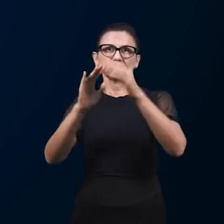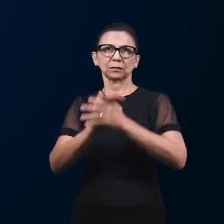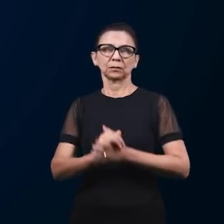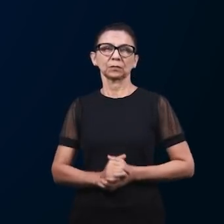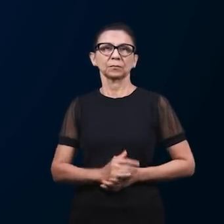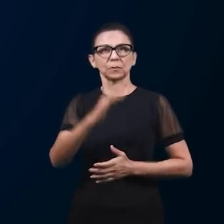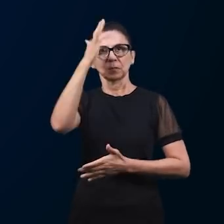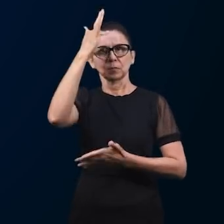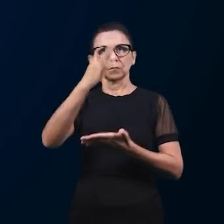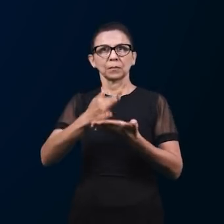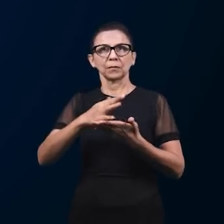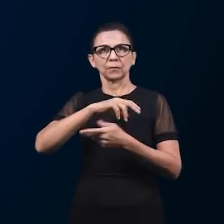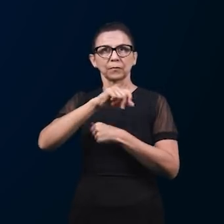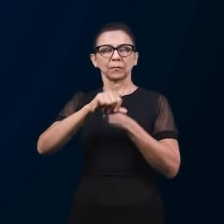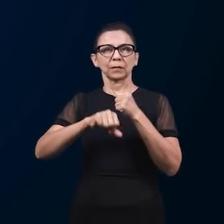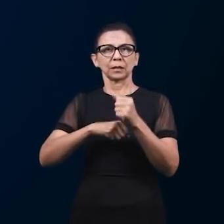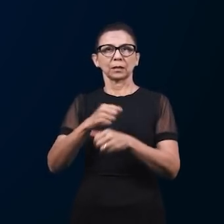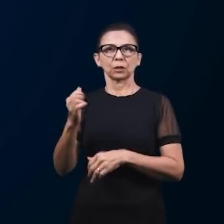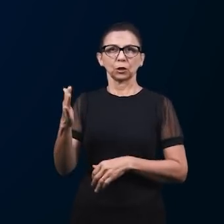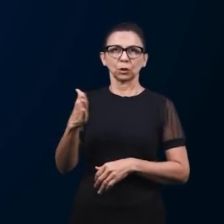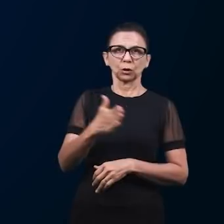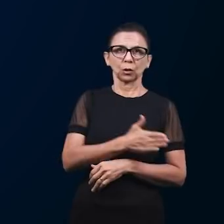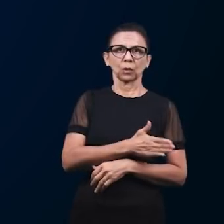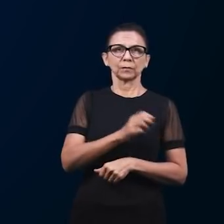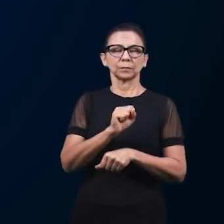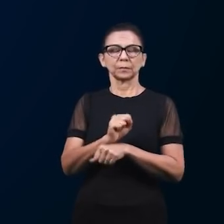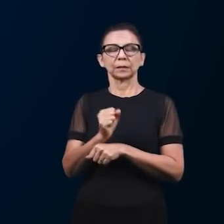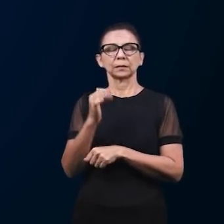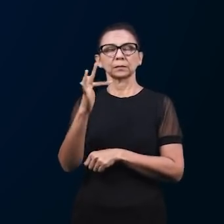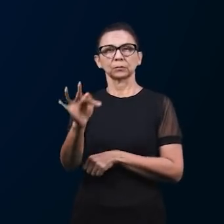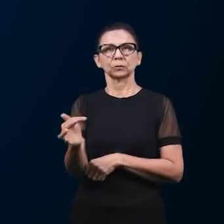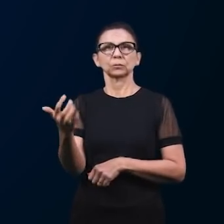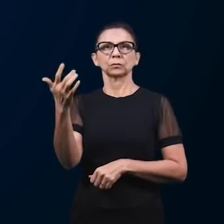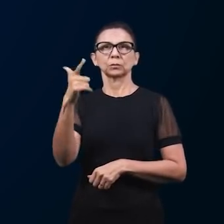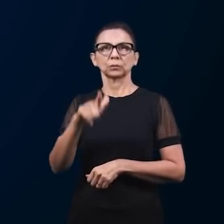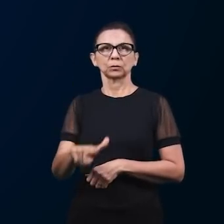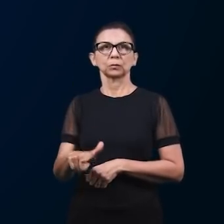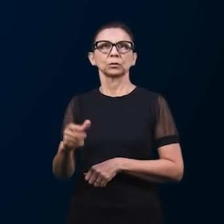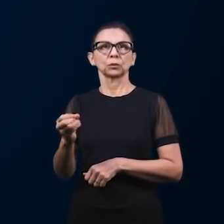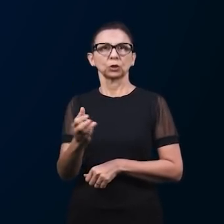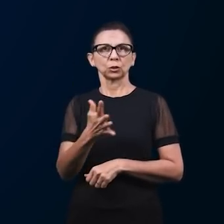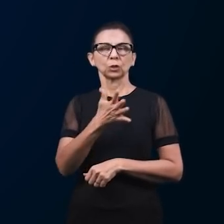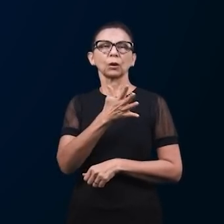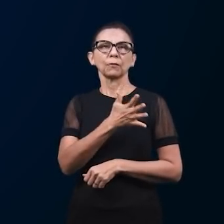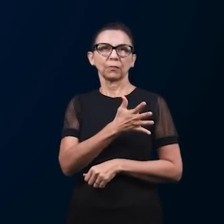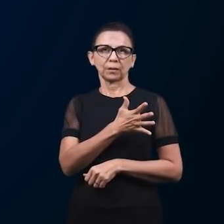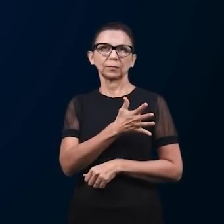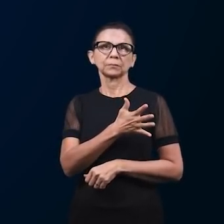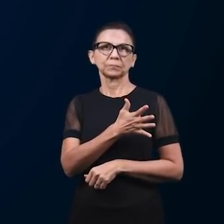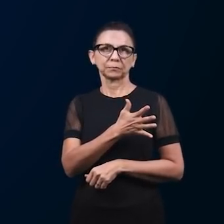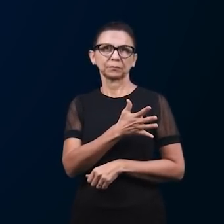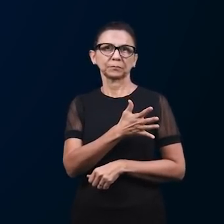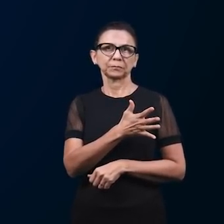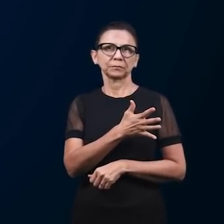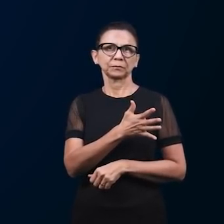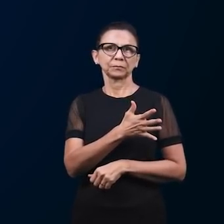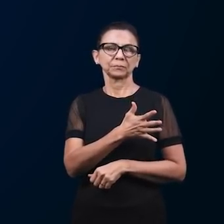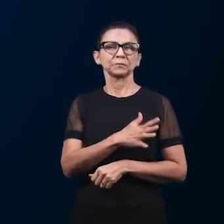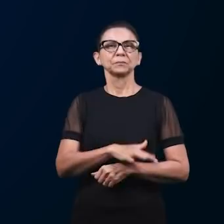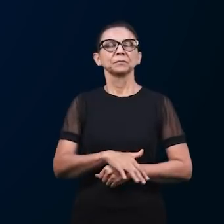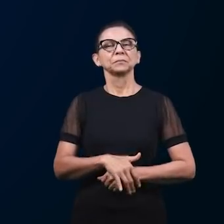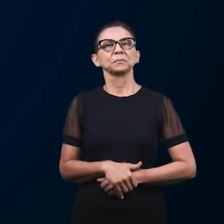uke fått en undervisning, og når vi da har studert disse